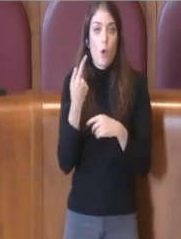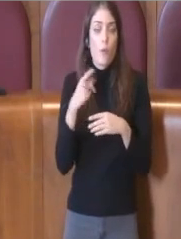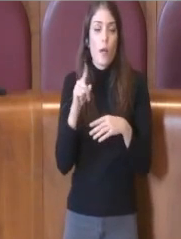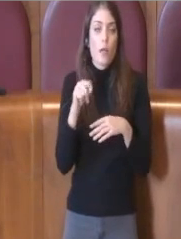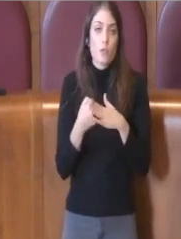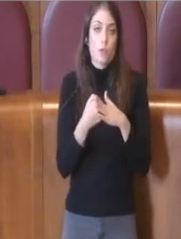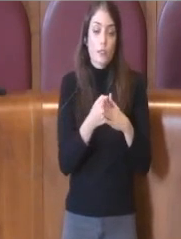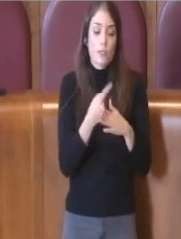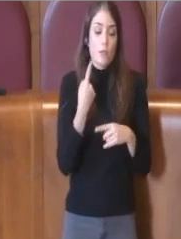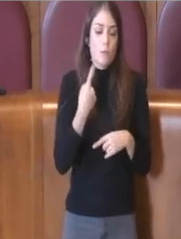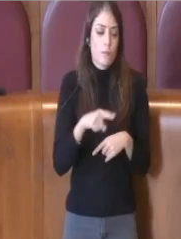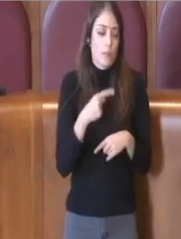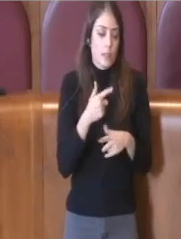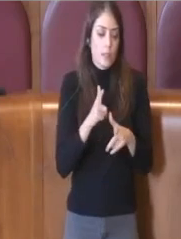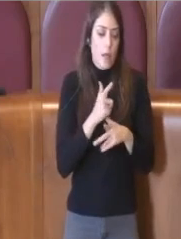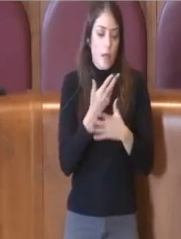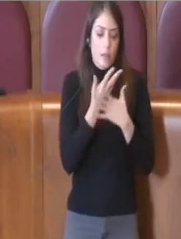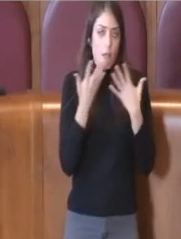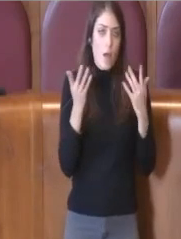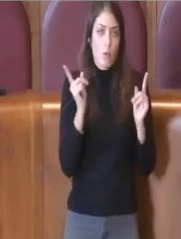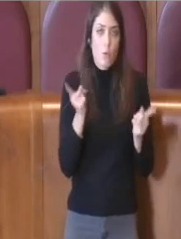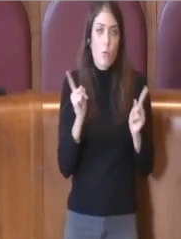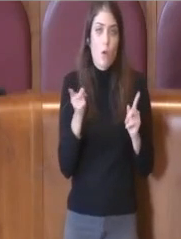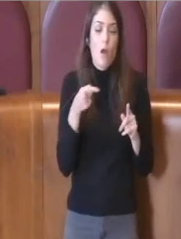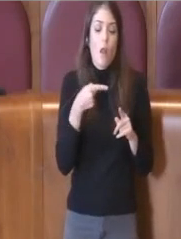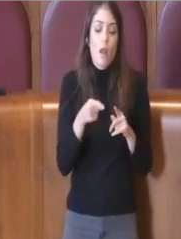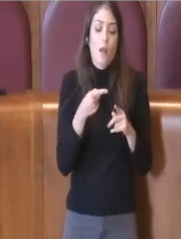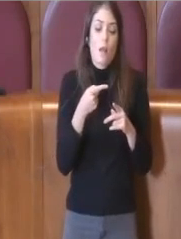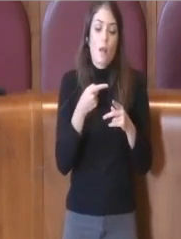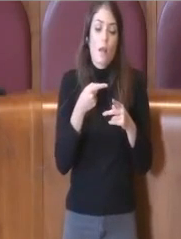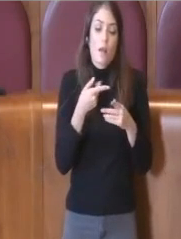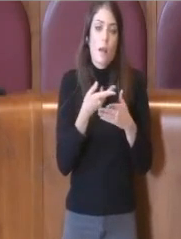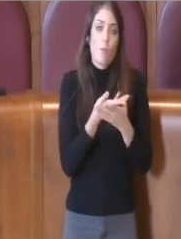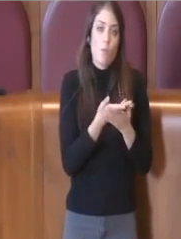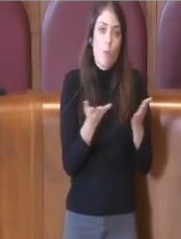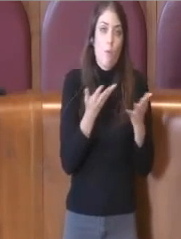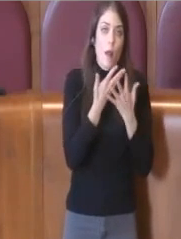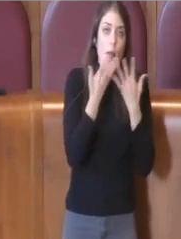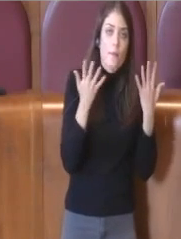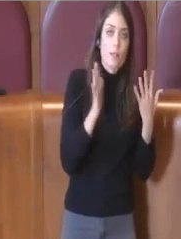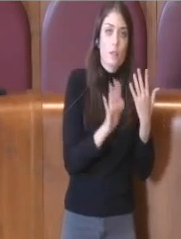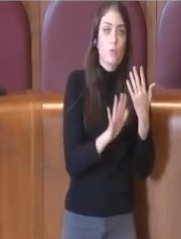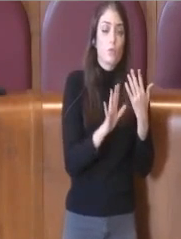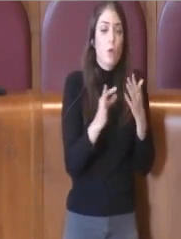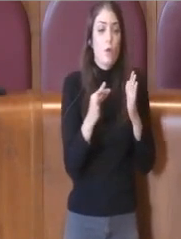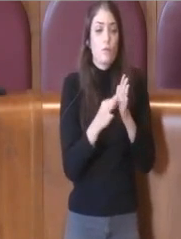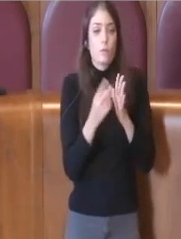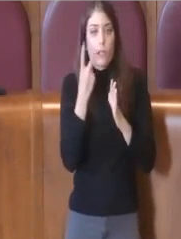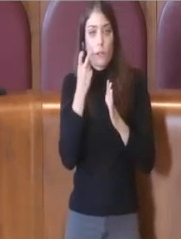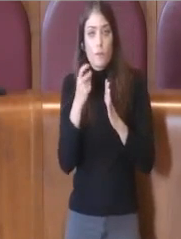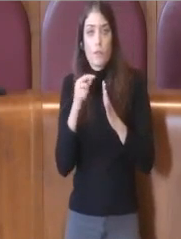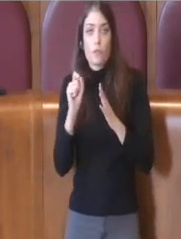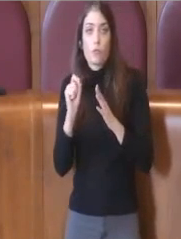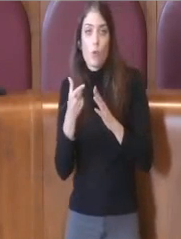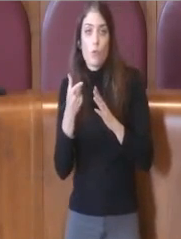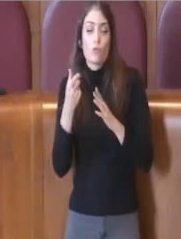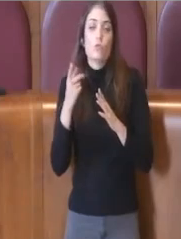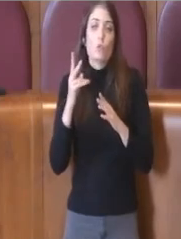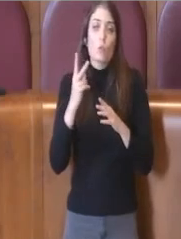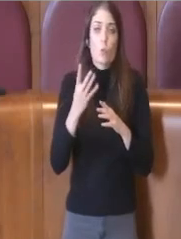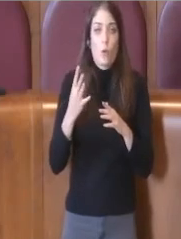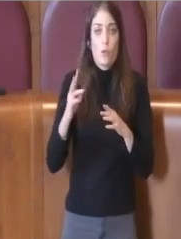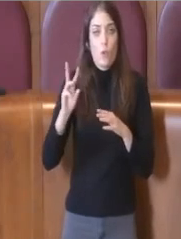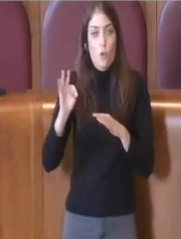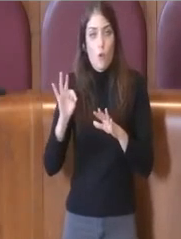ci dovrebbe far capire i rilievi sull'evidenza pubblica, anche secondo quanto previsto dall'articolo 12 della 241 e 90, e in